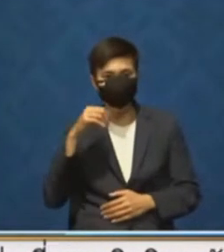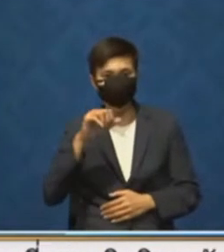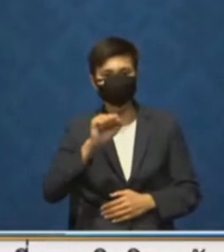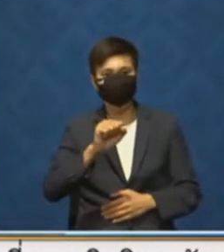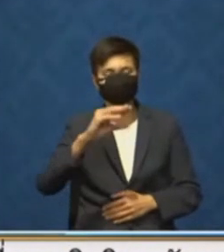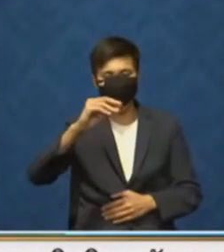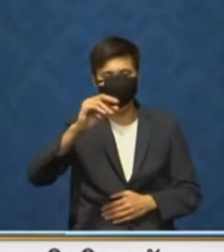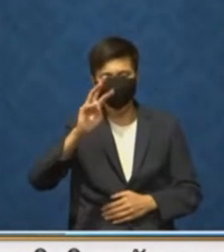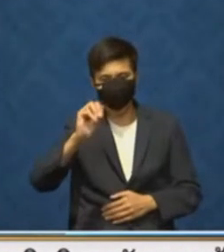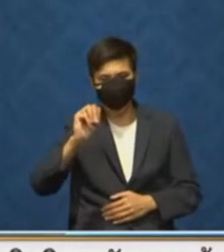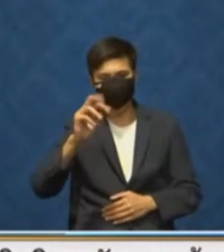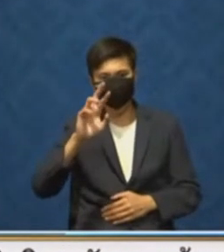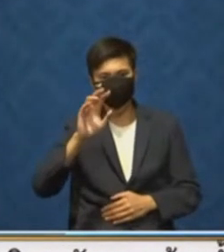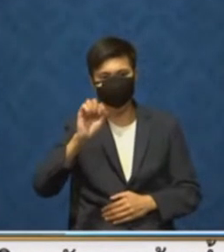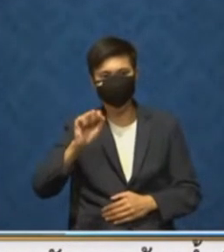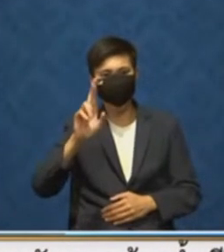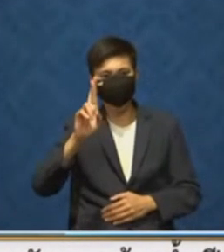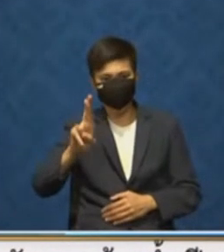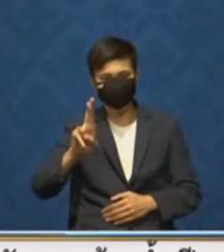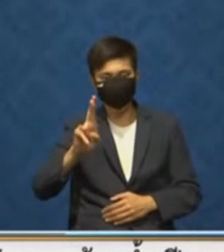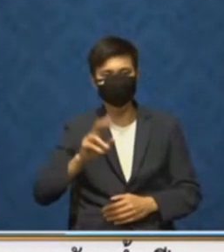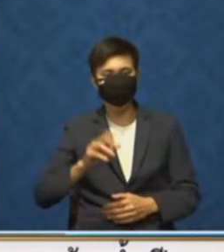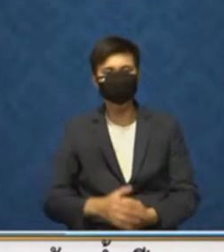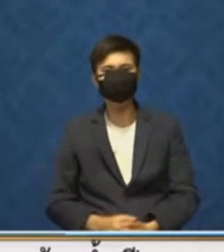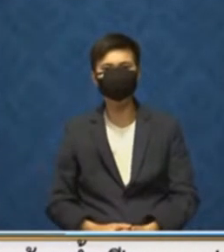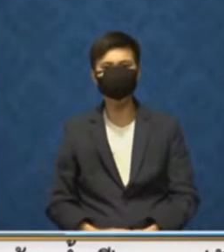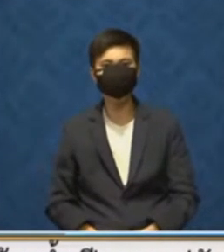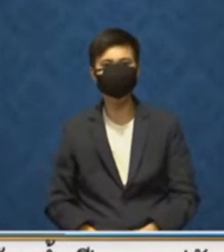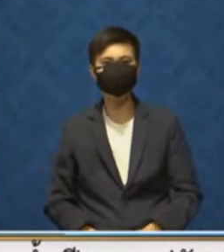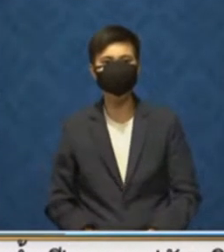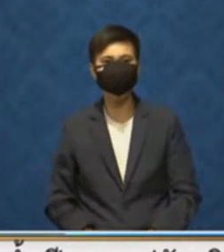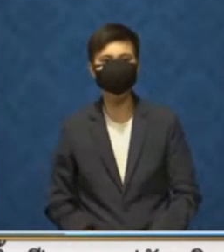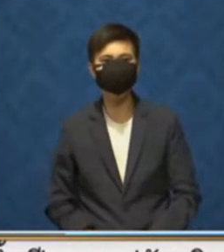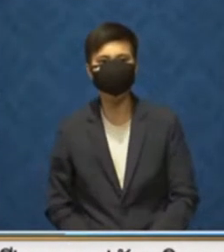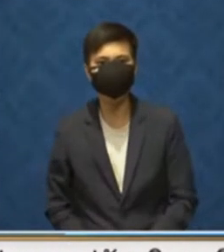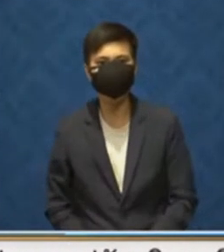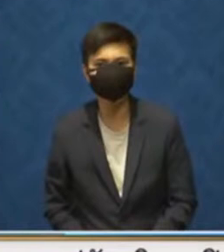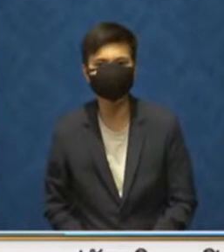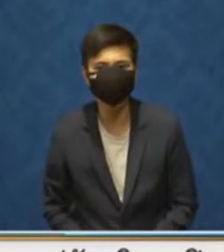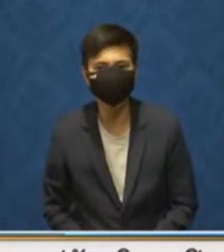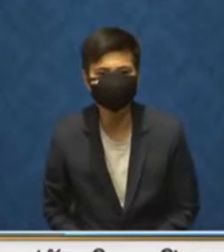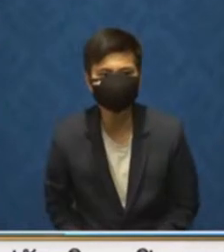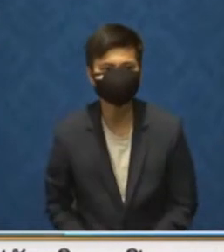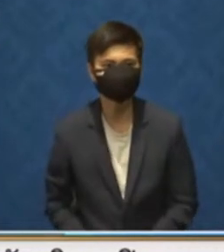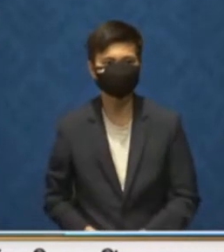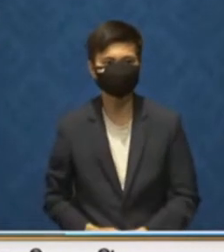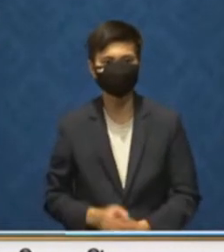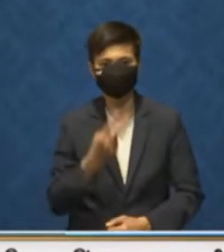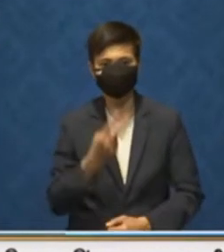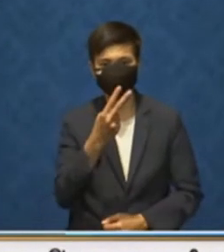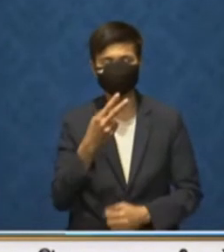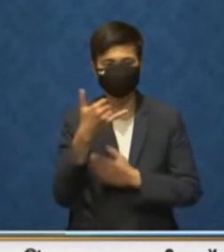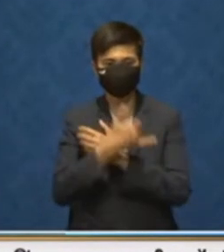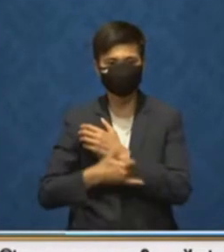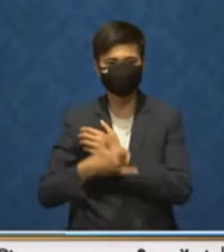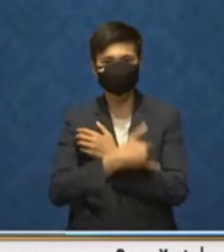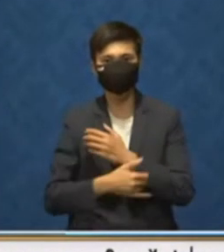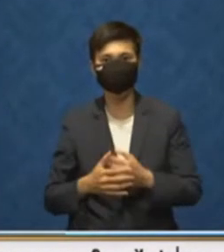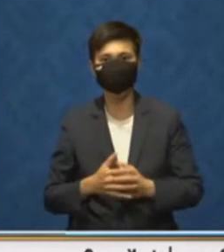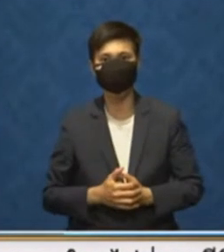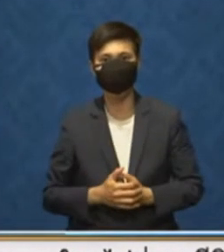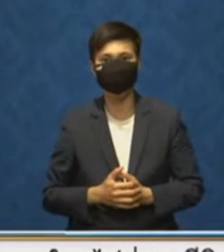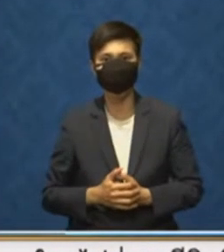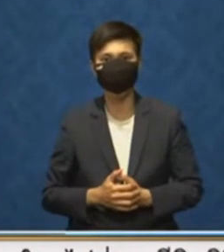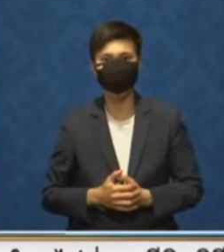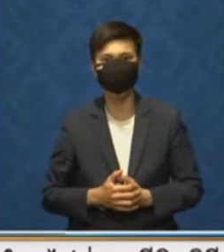กองทัพรถเด็ดสโมสรนะครับแต่ลงไปดูช่องประเทศของทหารเนี่ยนะ